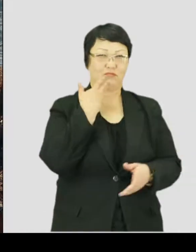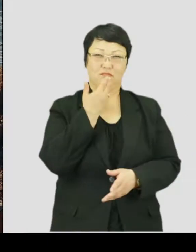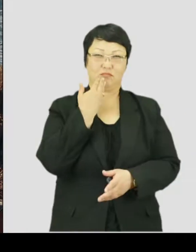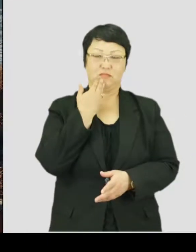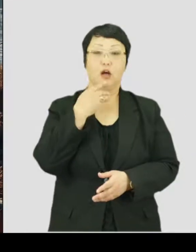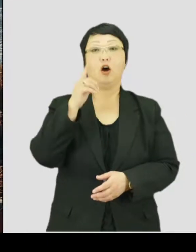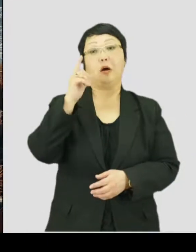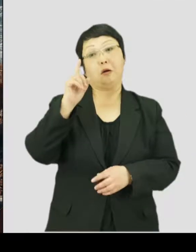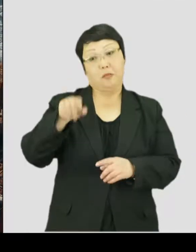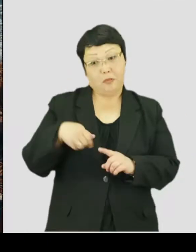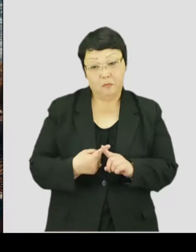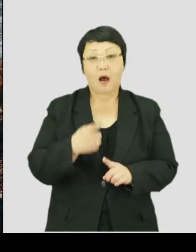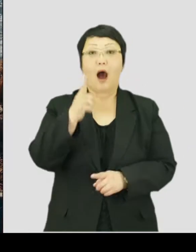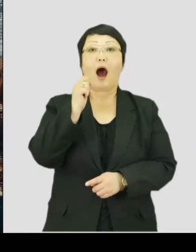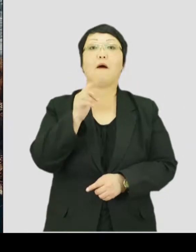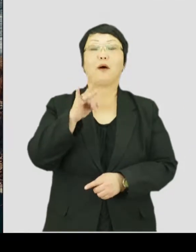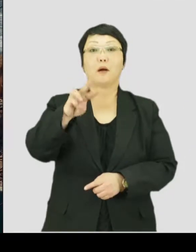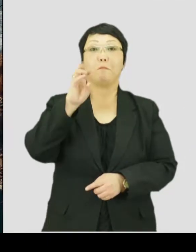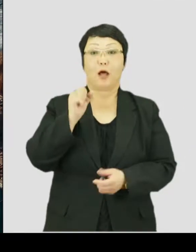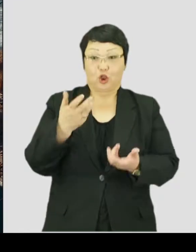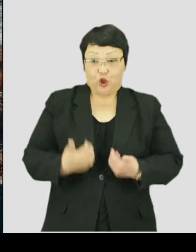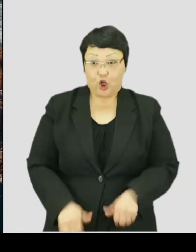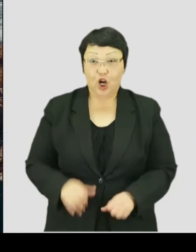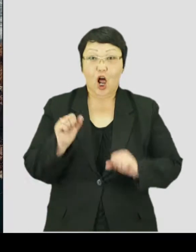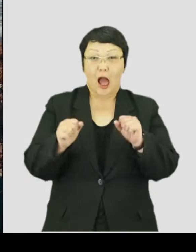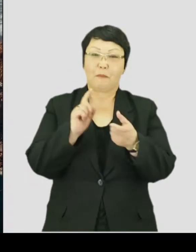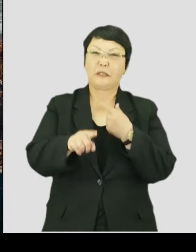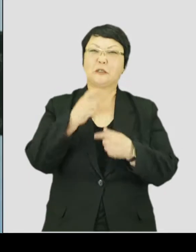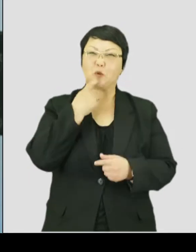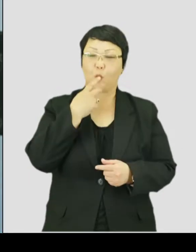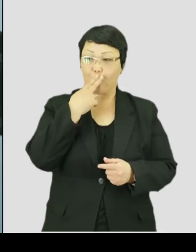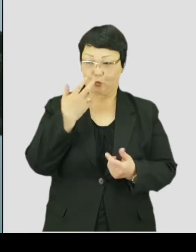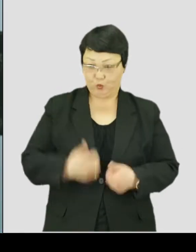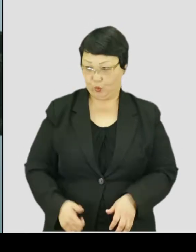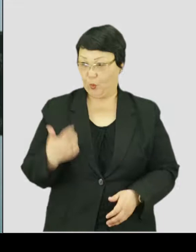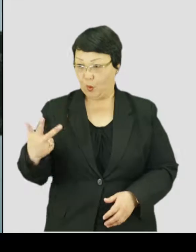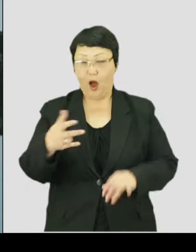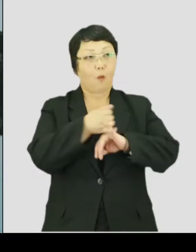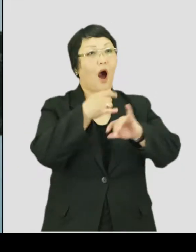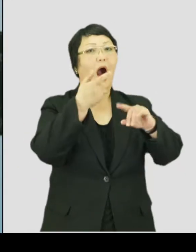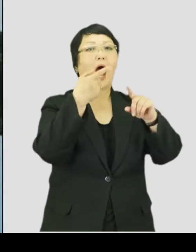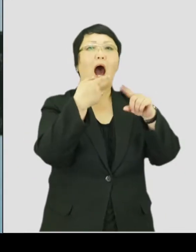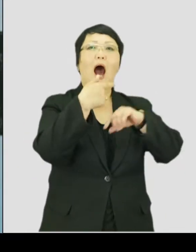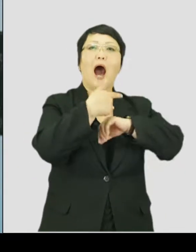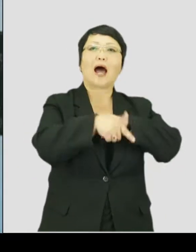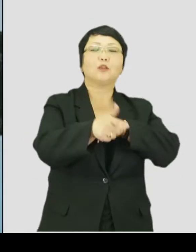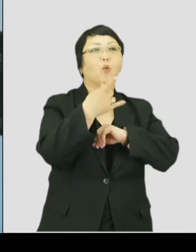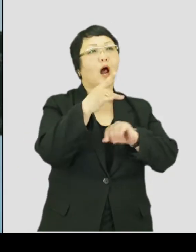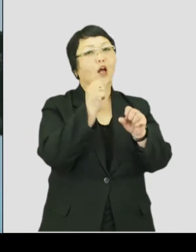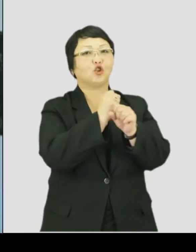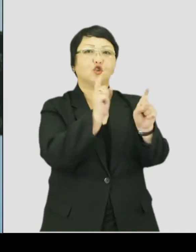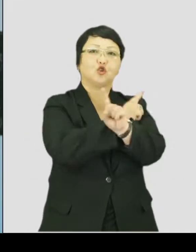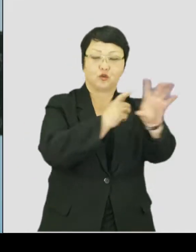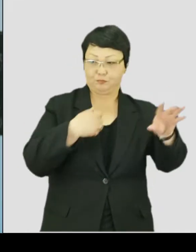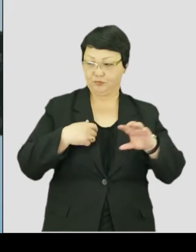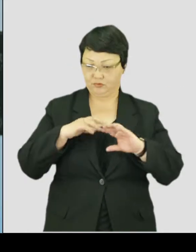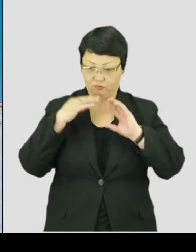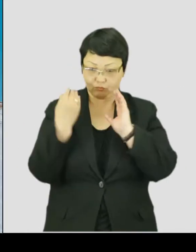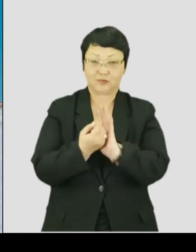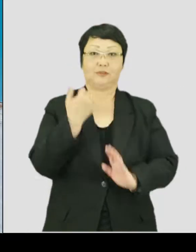хүндрэлтэй. Яагаад тэгэхээр би ч одоо 3 хүүхэдтэй гэртээ байдаг. Манай хүн гадуур ажиллаа хийн би тэд тавуулах амьдардаг